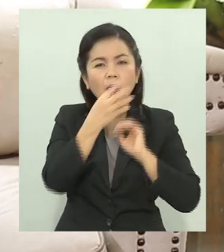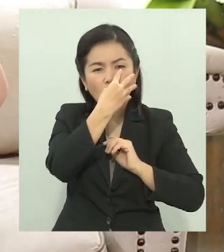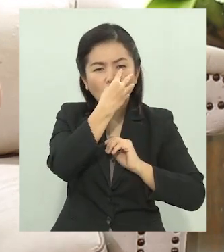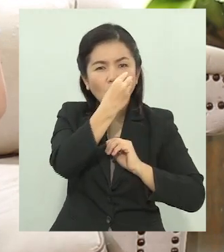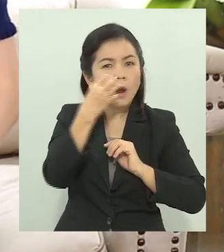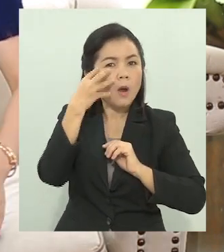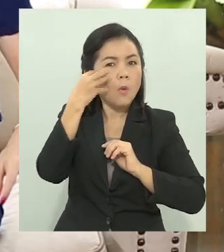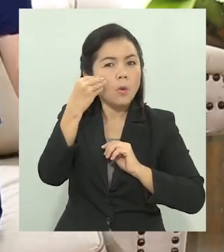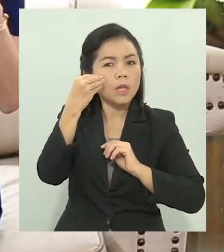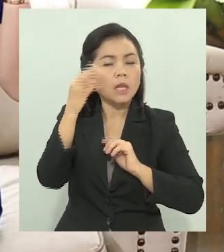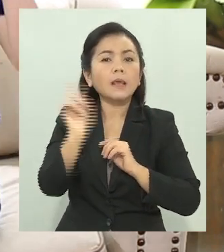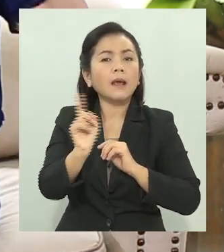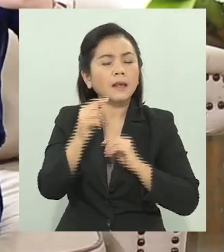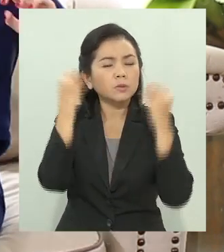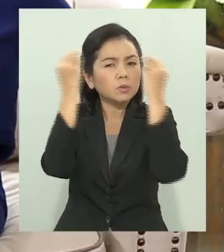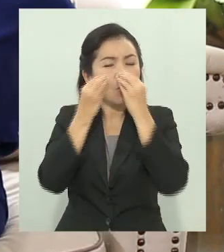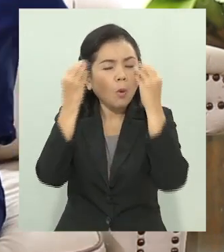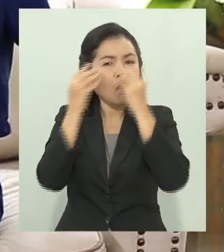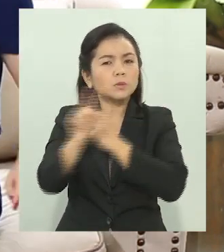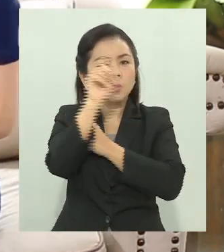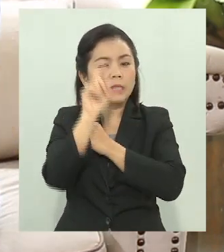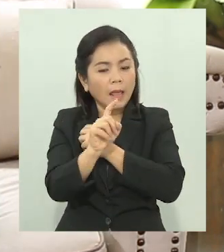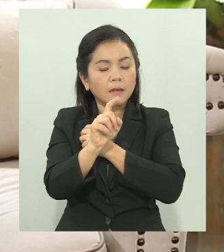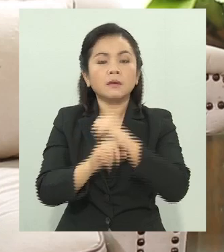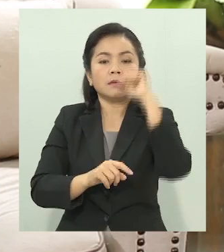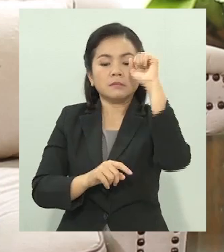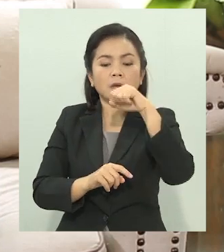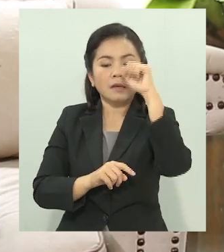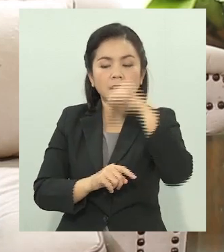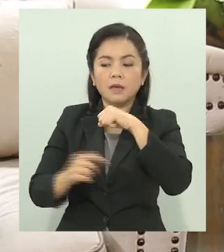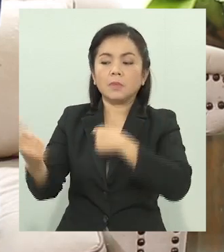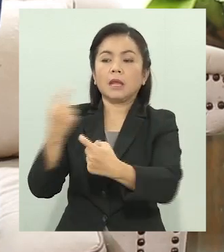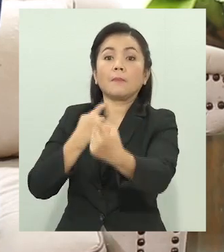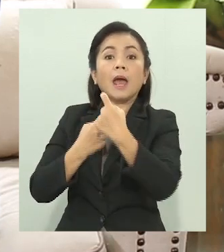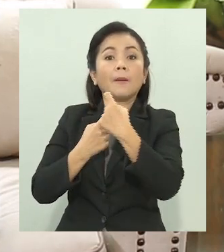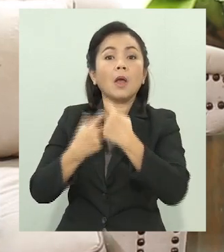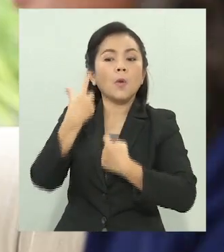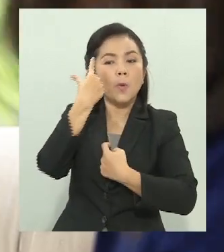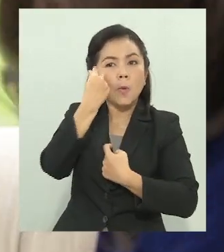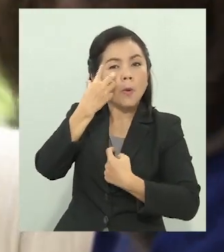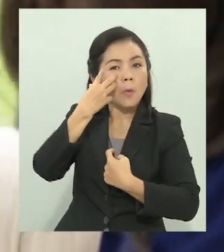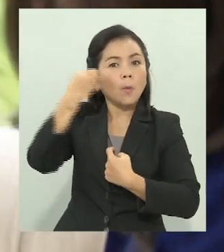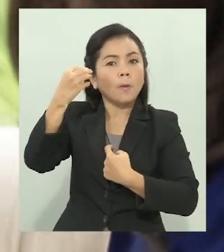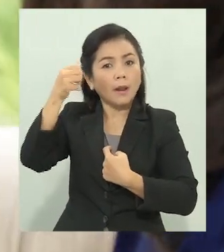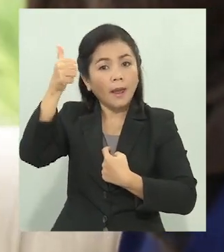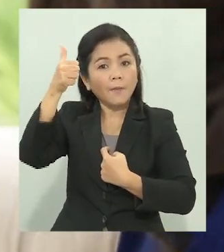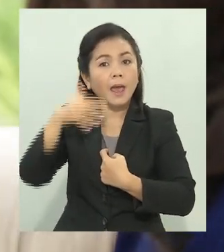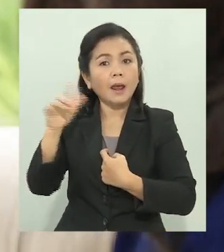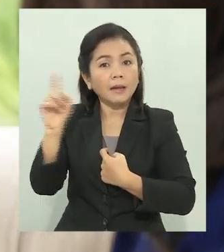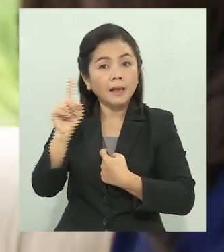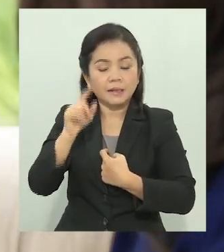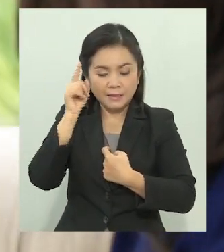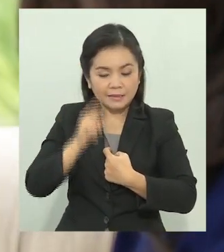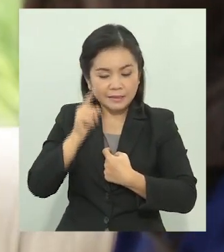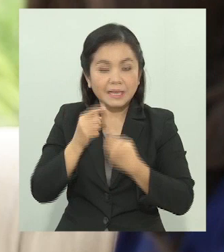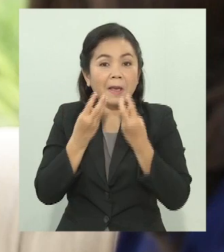ายังไงคะคุณหมออันนี ้หลายคนใช่คนไข้หลายคนมาบอกว่าเอาเข็มดูดออกได้เลยได้ไหมซึ่งจริงๆแล้วเนี่ยความเข้าใจที่ถูกก็คือ